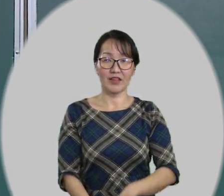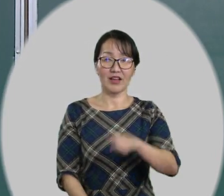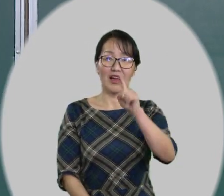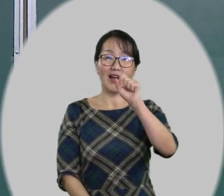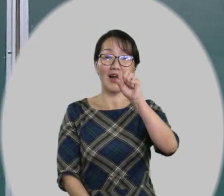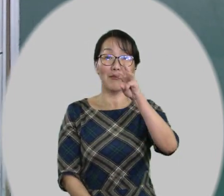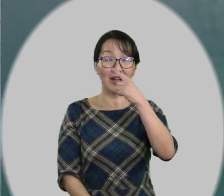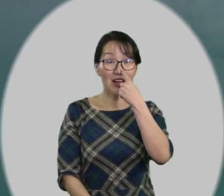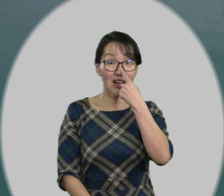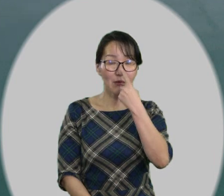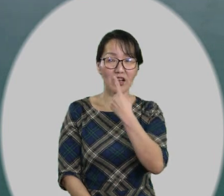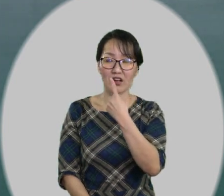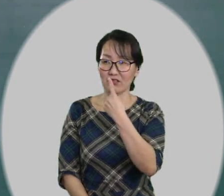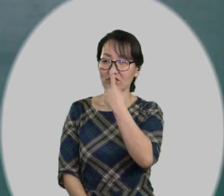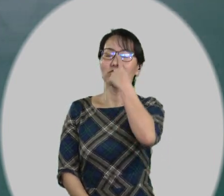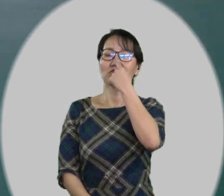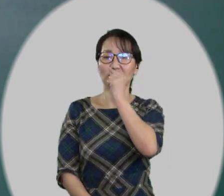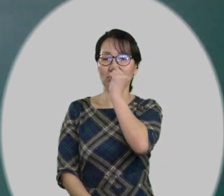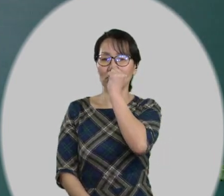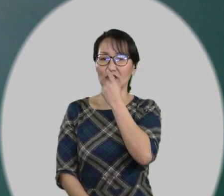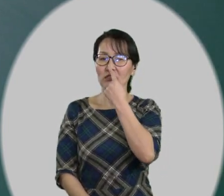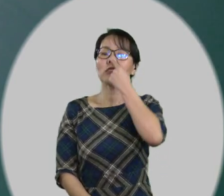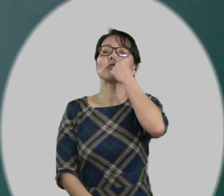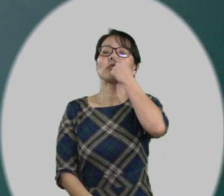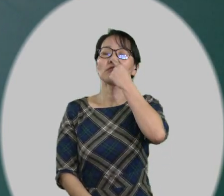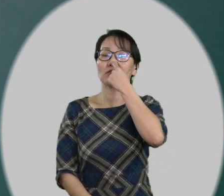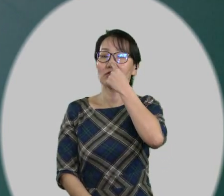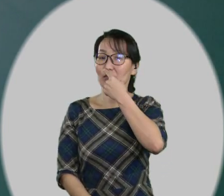хамраа сөхөх. Хамраа сөхөх.